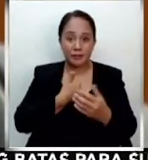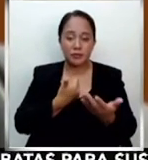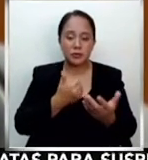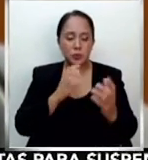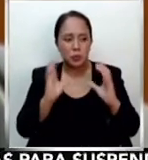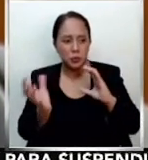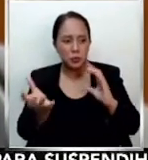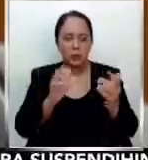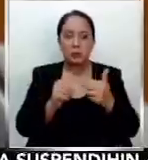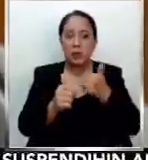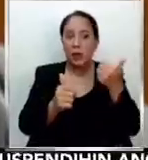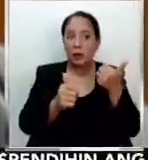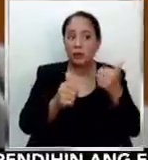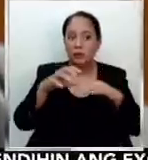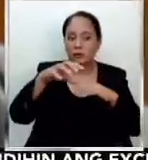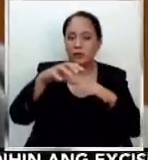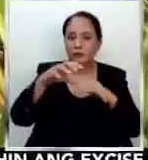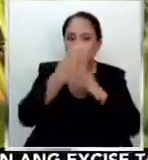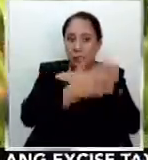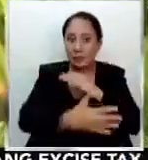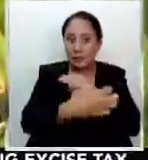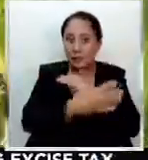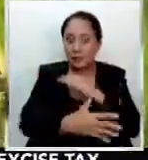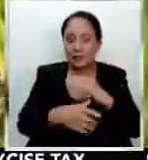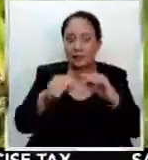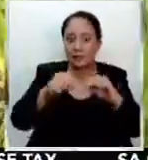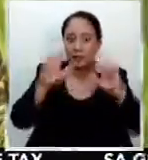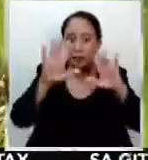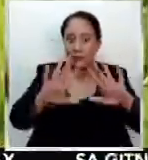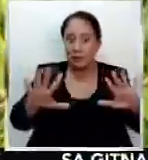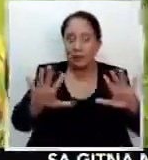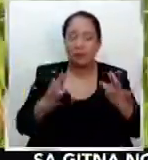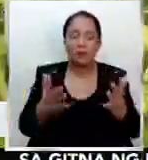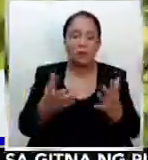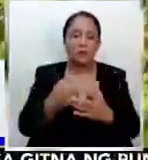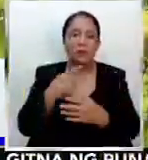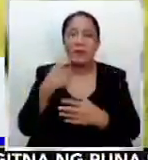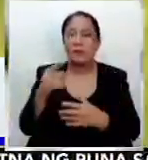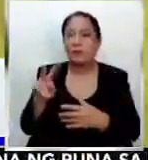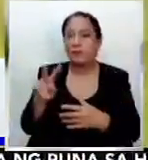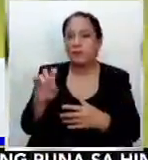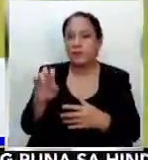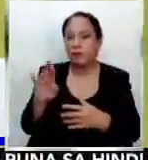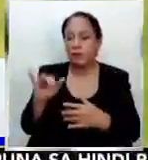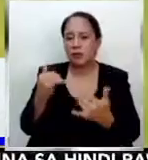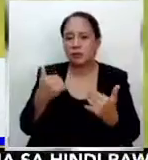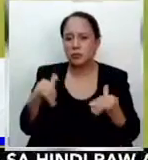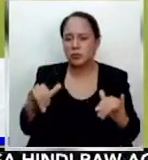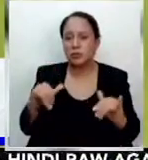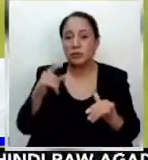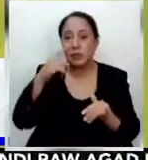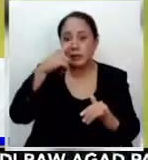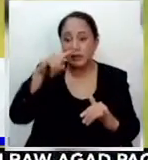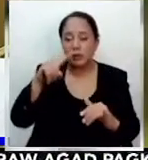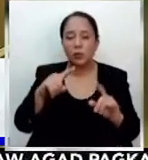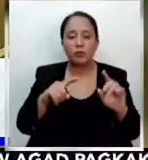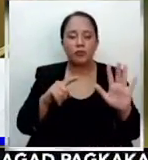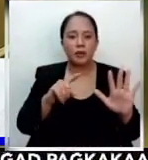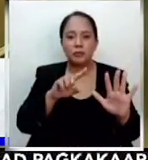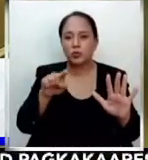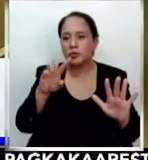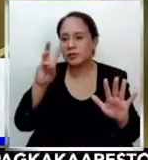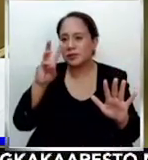our neighboring countries in the ASEAN. Sabi ni Vicera, ang Vietnam at Thailand, nasa 5-6% ng budget